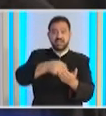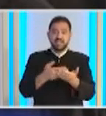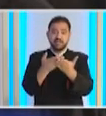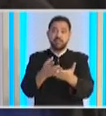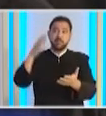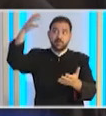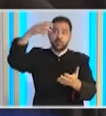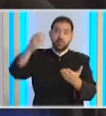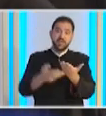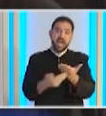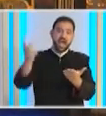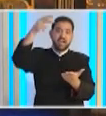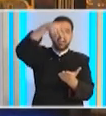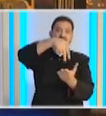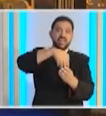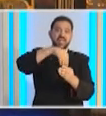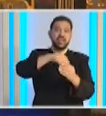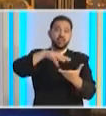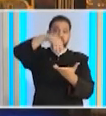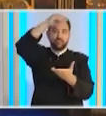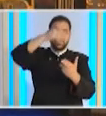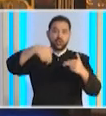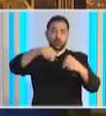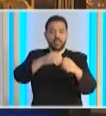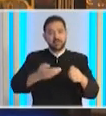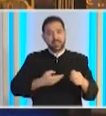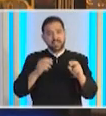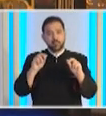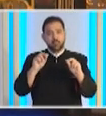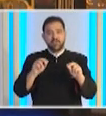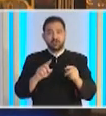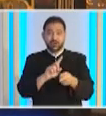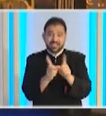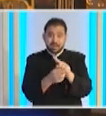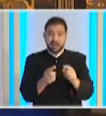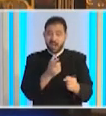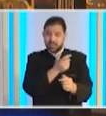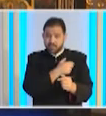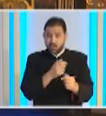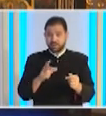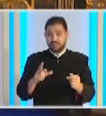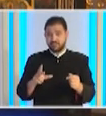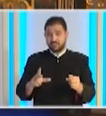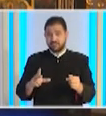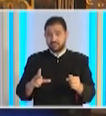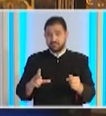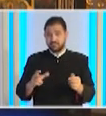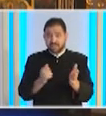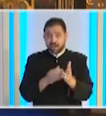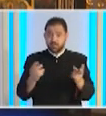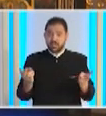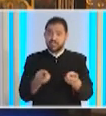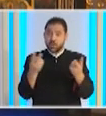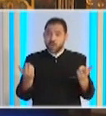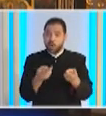Învierii în sufletele noastre. Așadar, schimbarea este posibilă și ea este căutată și cerută de